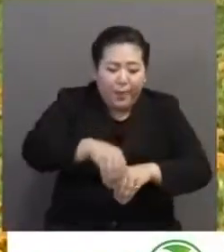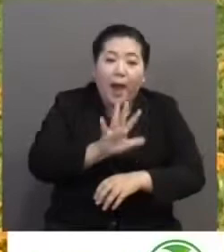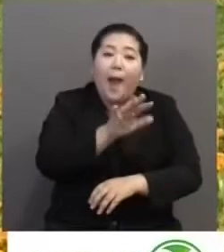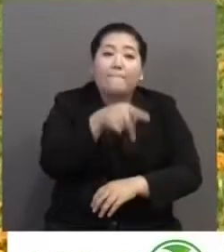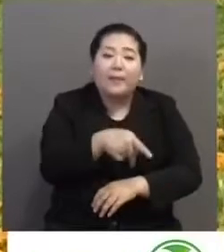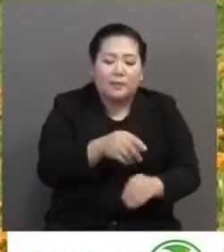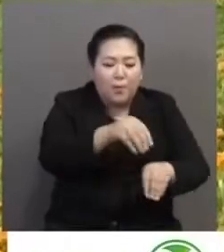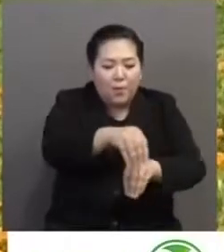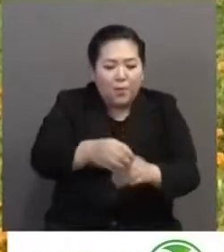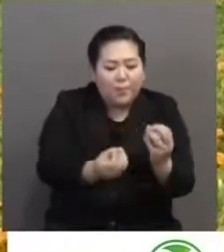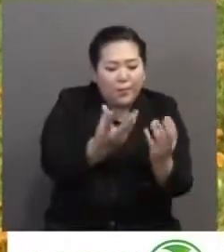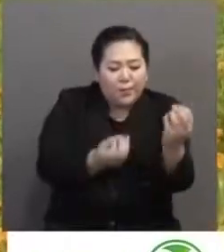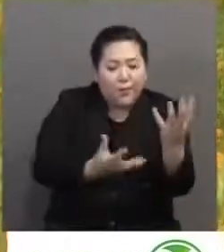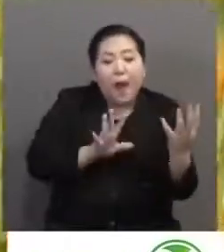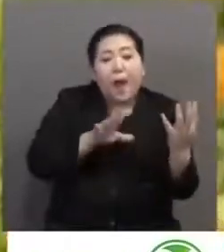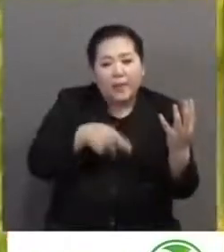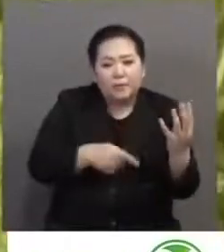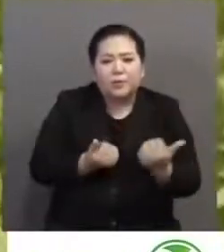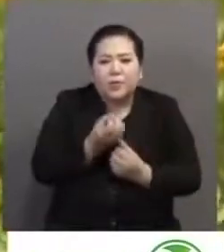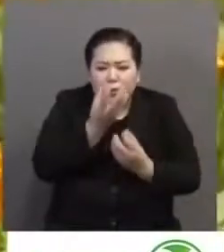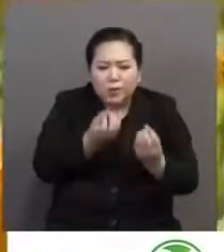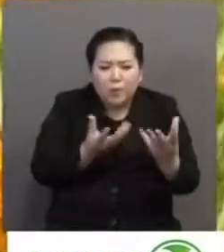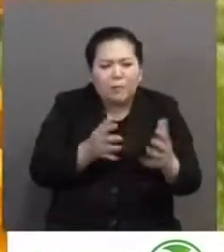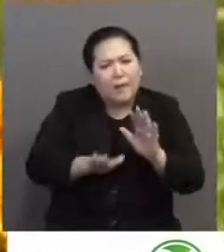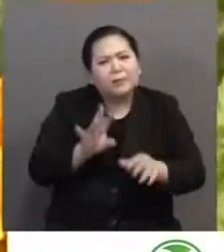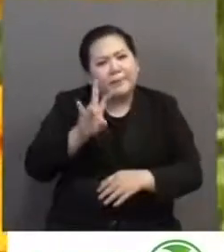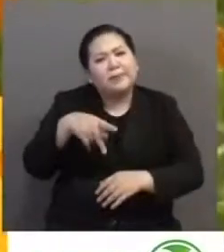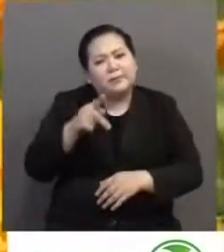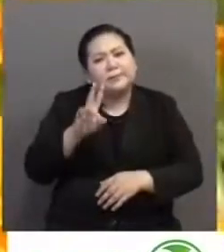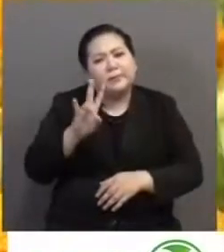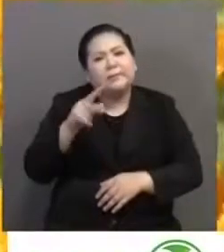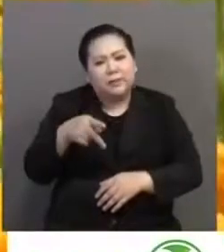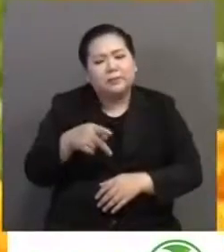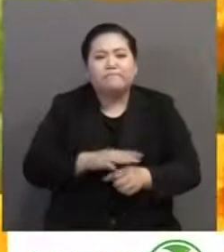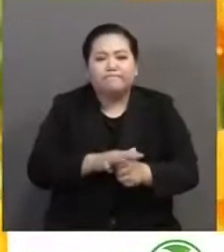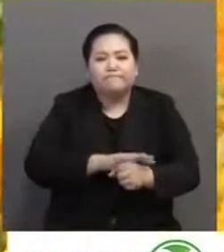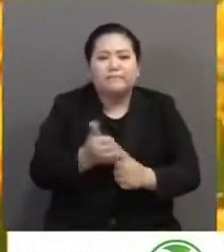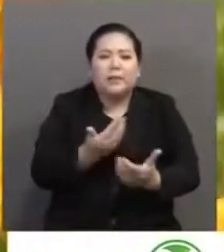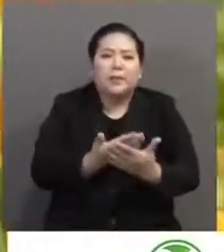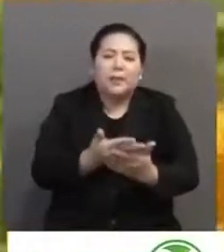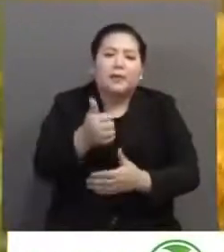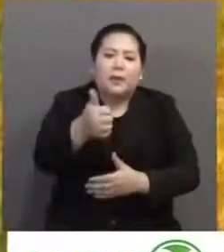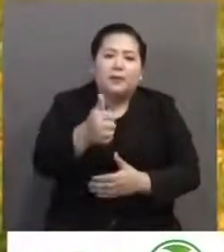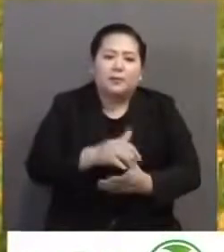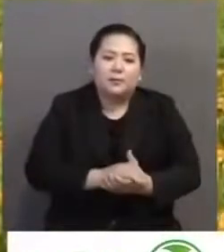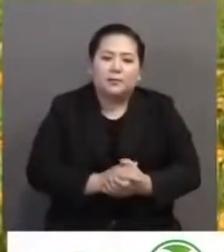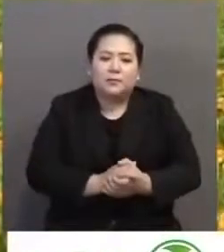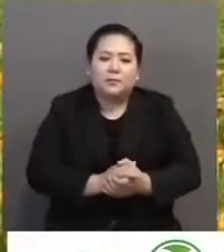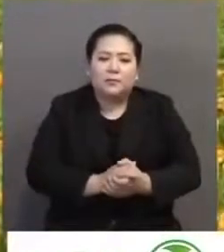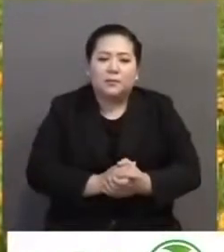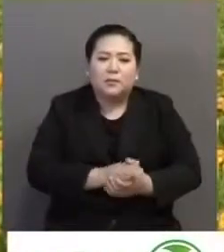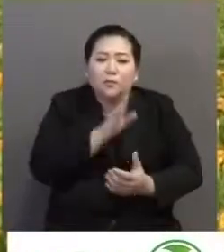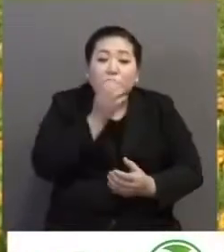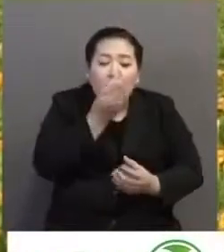5,000 ต้นเก็บตอนนี้ดอกไม่ค่อยดกก็ได้ 7,000 ดอกครับตอนนี้ก็ราคาก็พอได้ครับอย่างถ้า